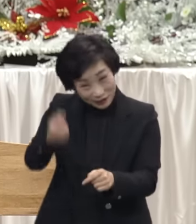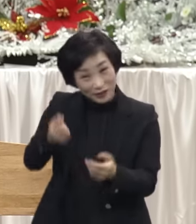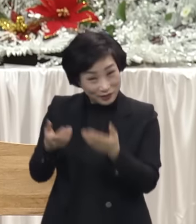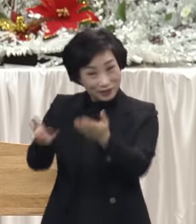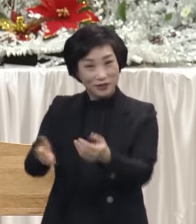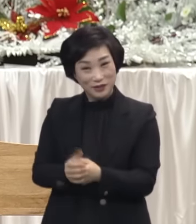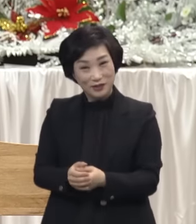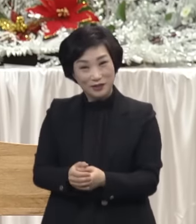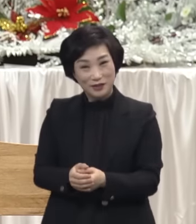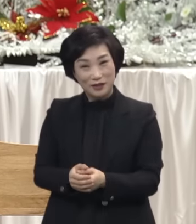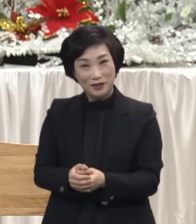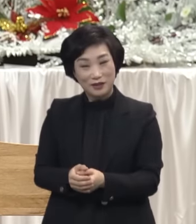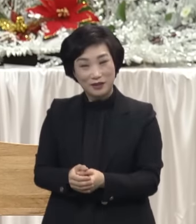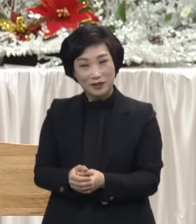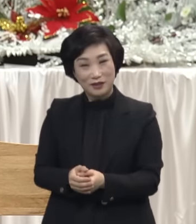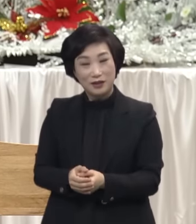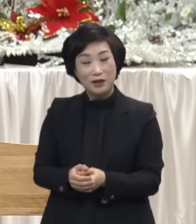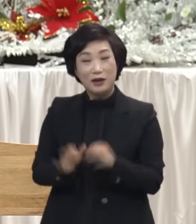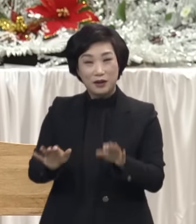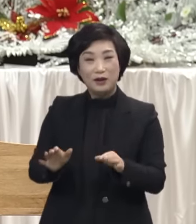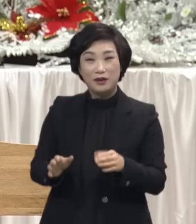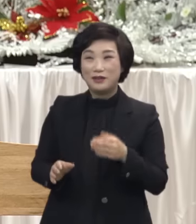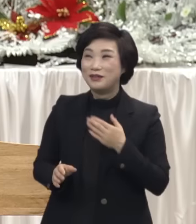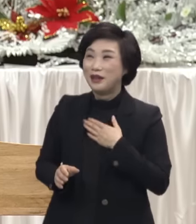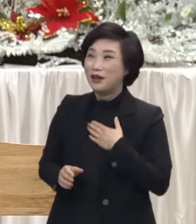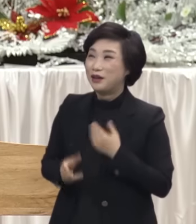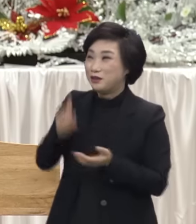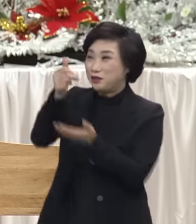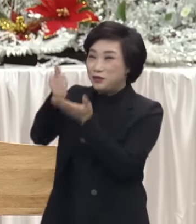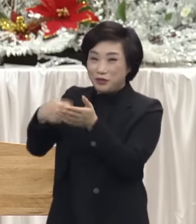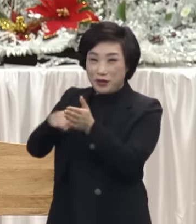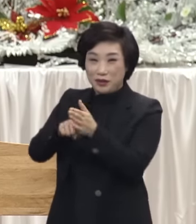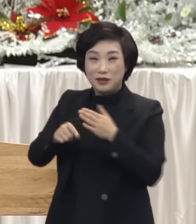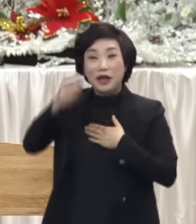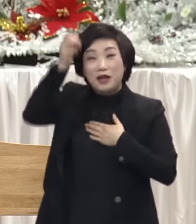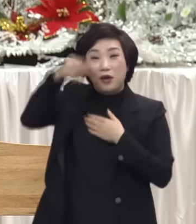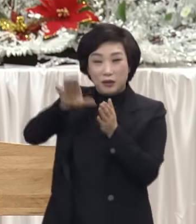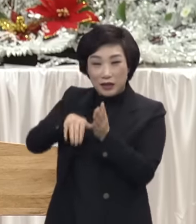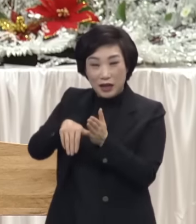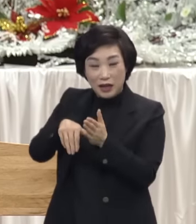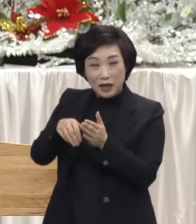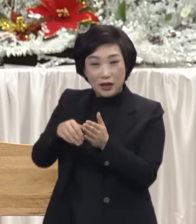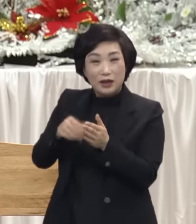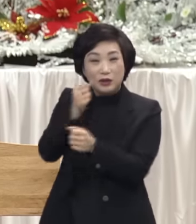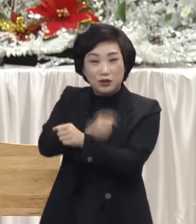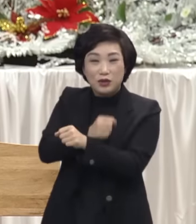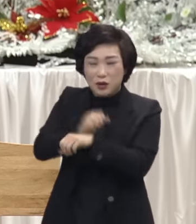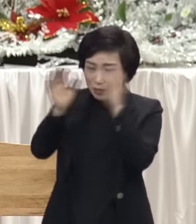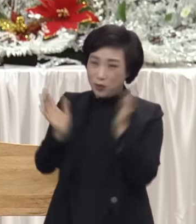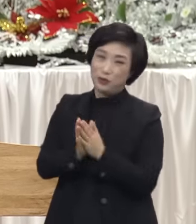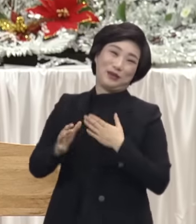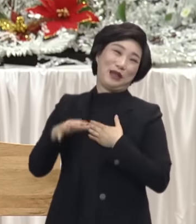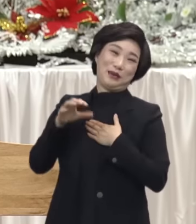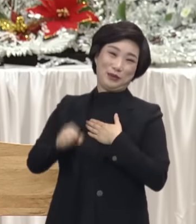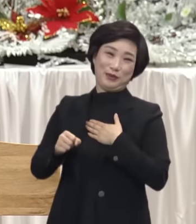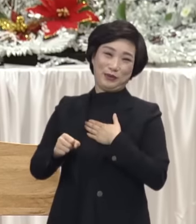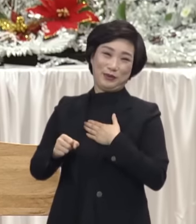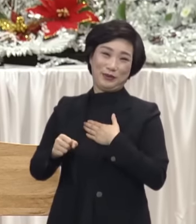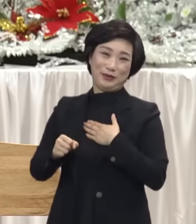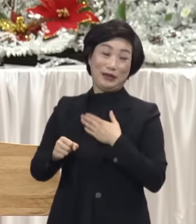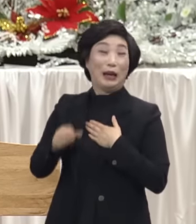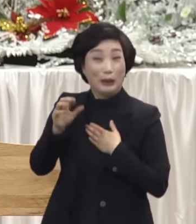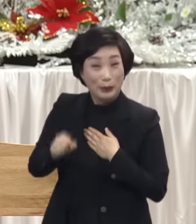하라. 내가 주를 위해, 내 영혼의 때를 위해 수고한 것은 내 것이야.